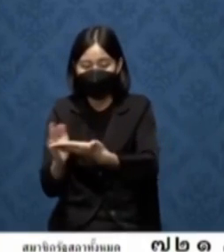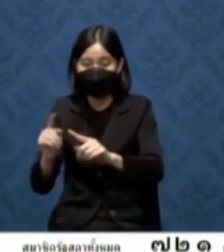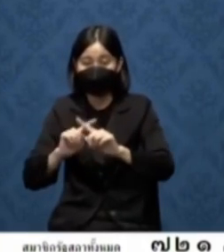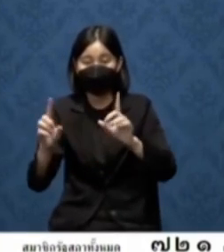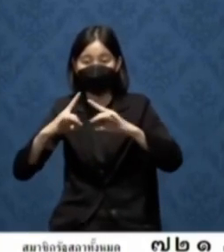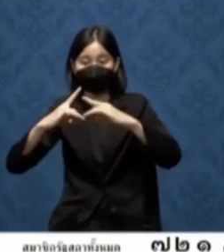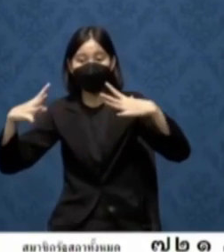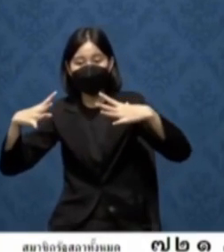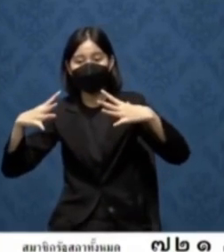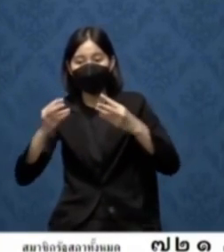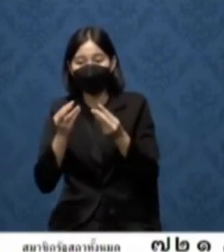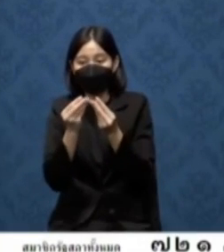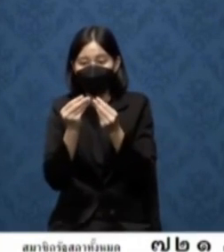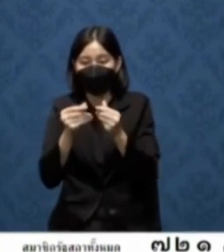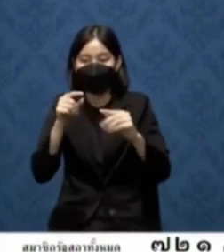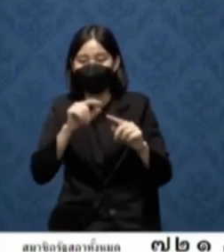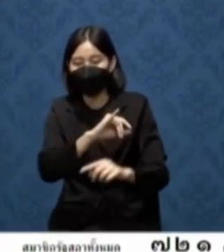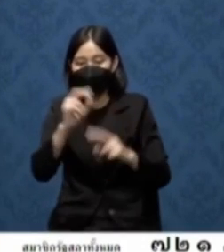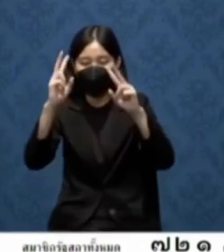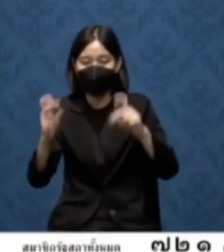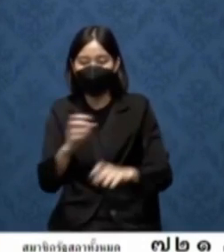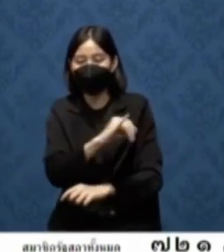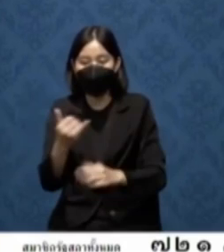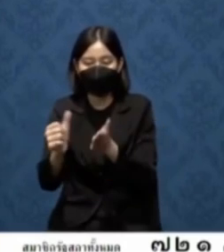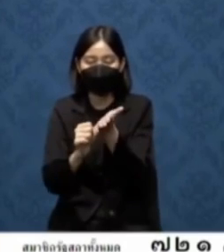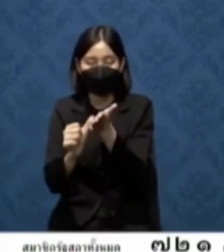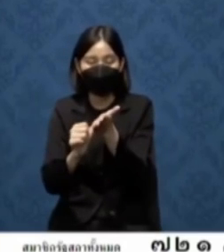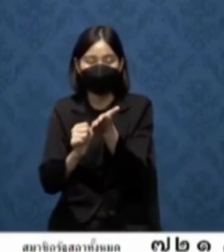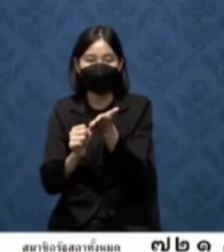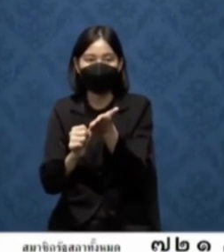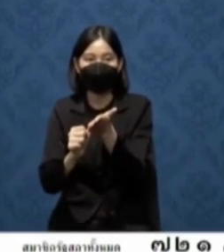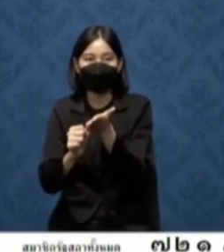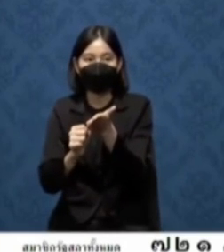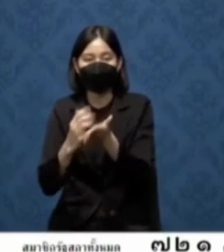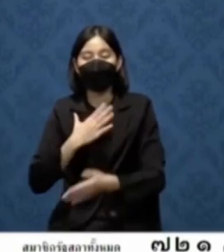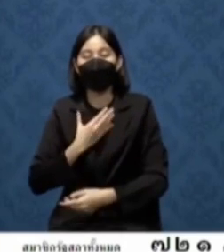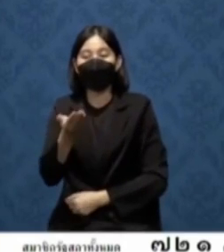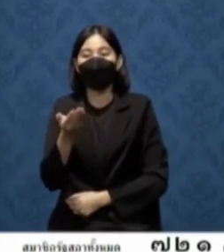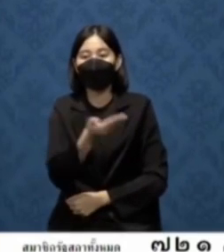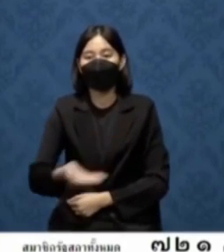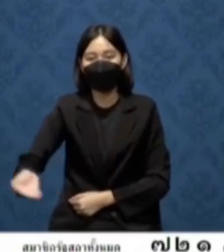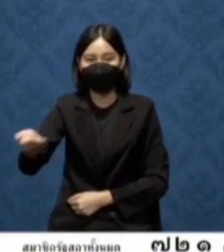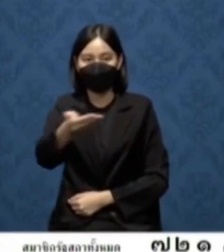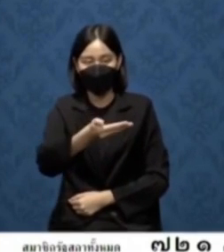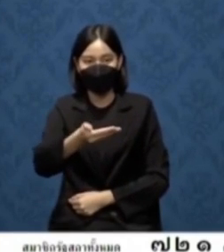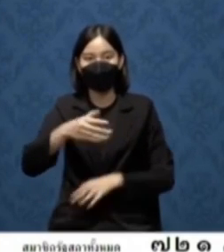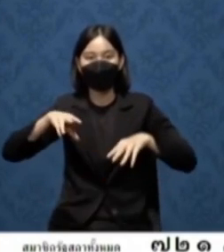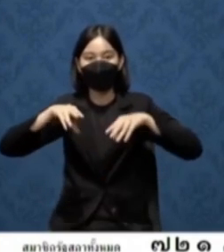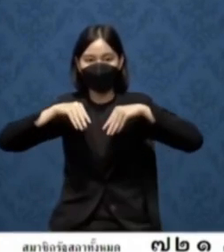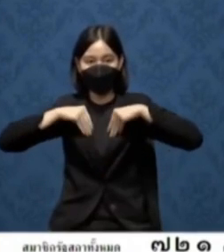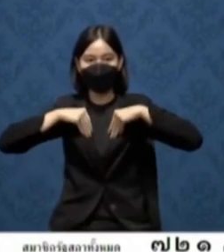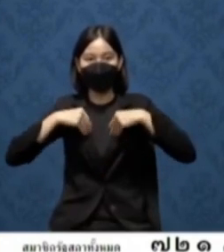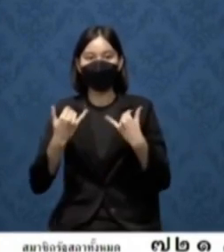ยในรายละเอียดบางประเด็นของร่างแก้ไขนี้ผมขอให้ทุกท่านรับหลักการในวาระ